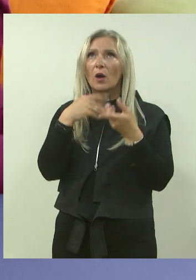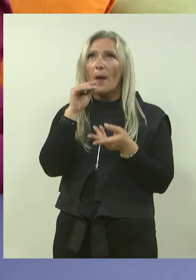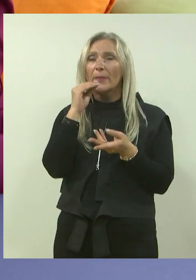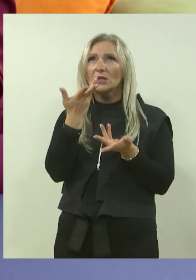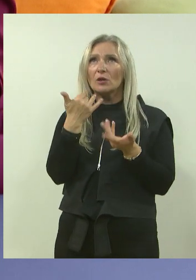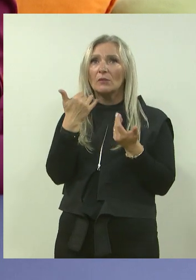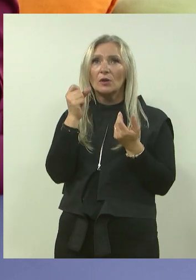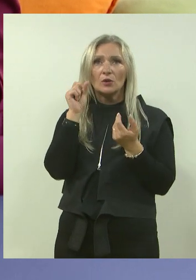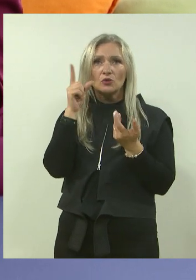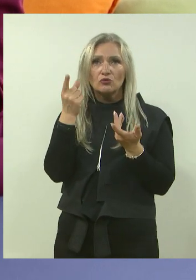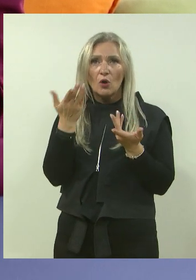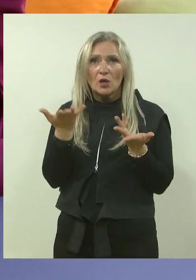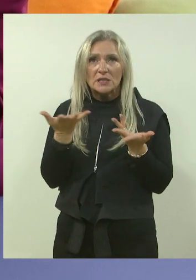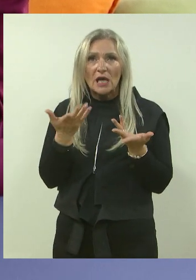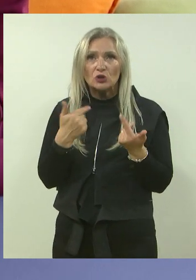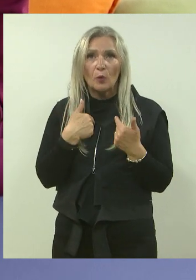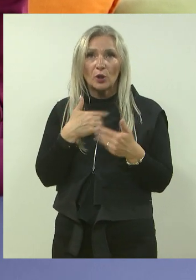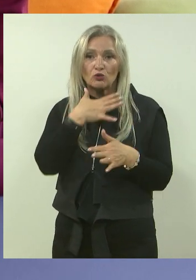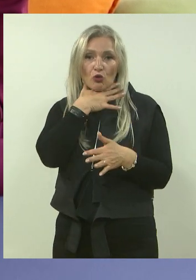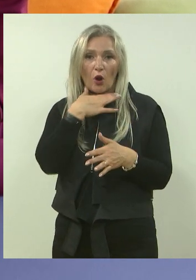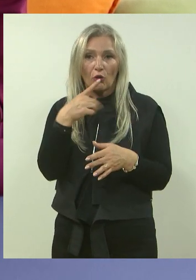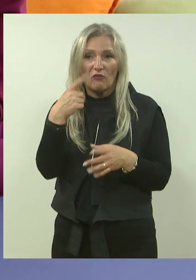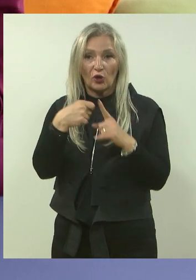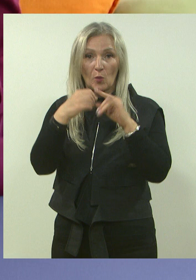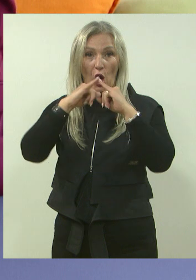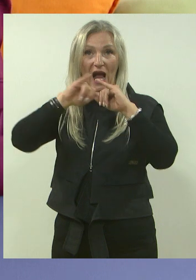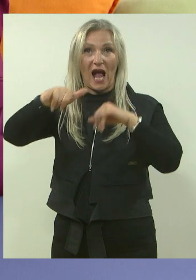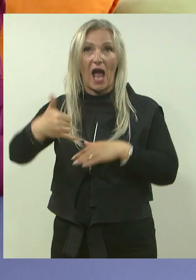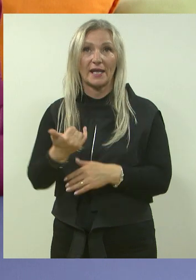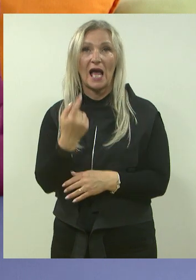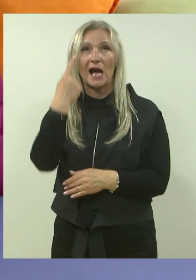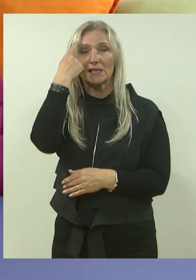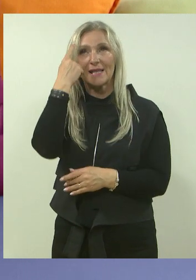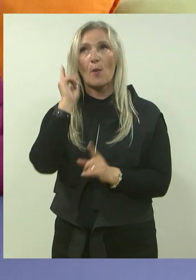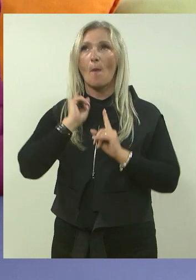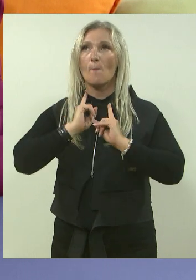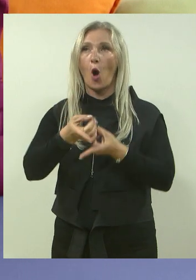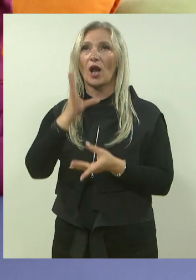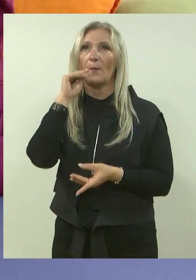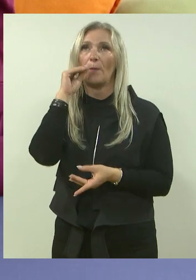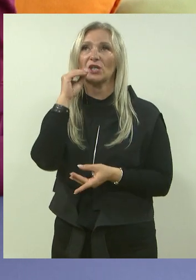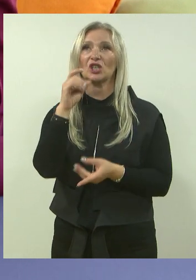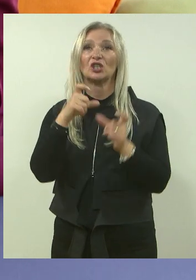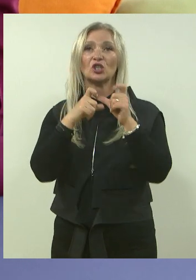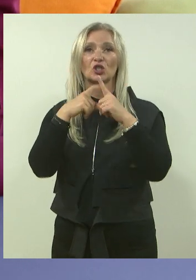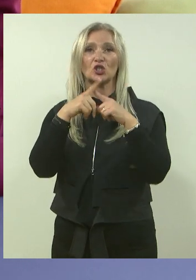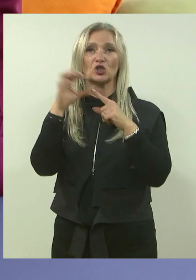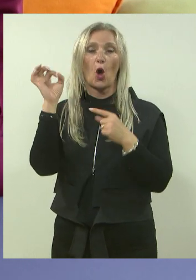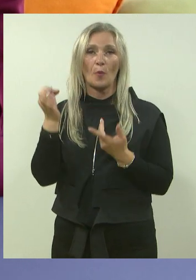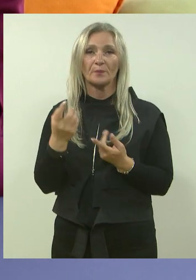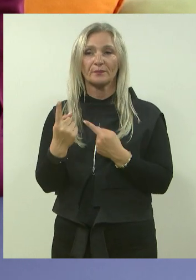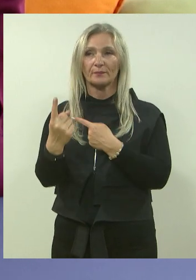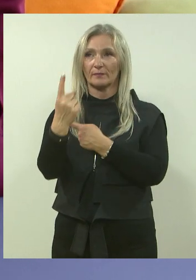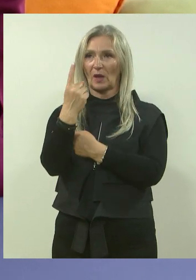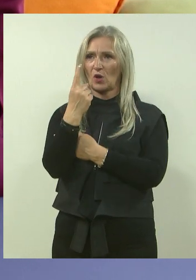pričam, pa kao kako mi to sad u školi govorimo kajkavski, a znamo da moramo pričati štokavski. I onda još kad se